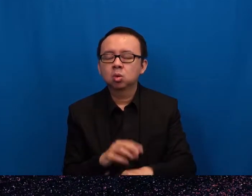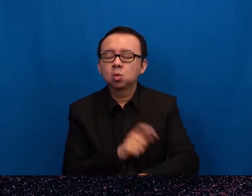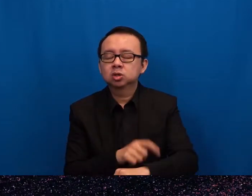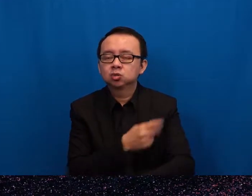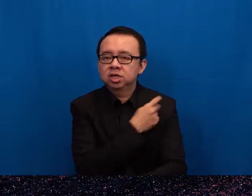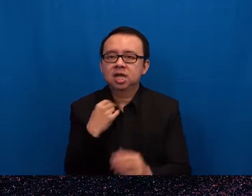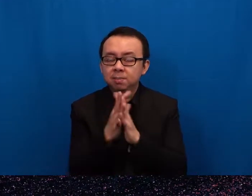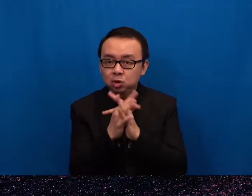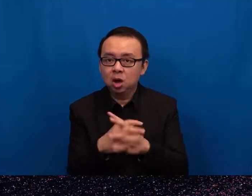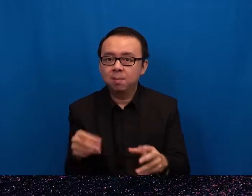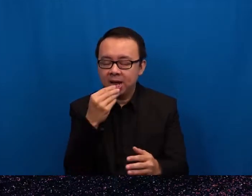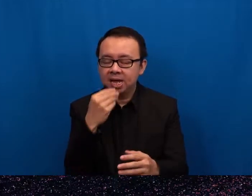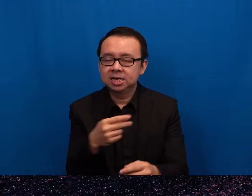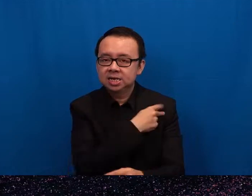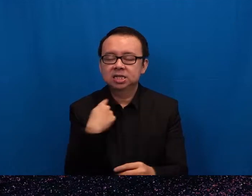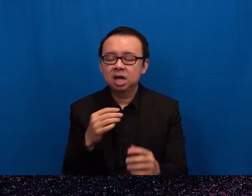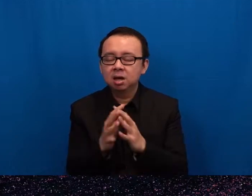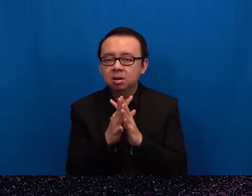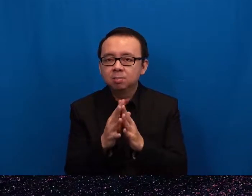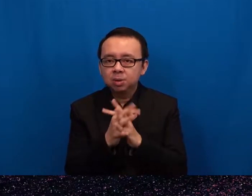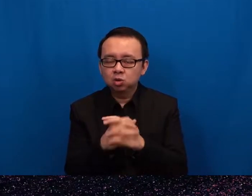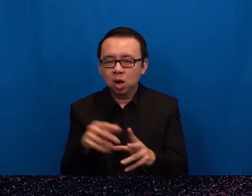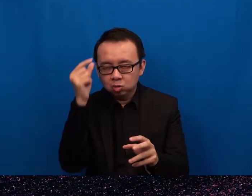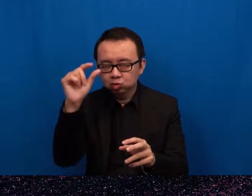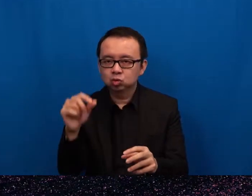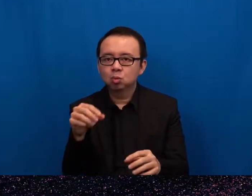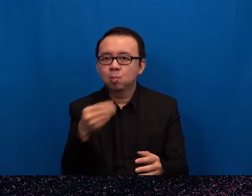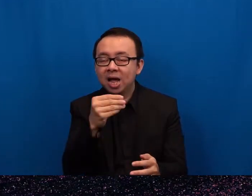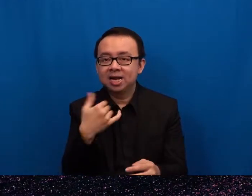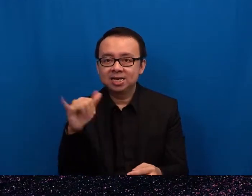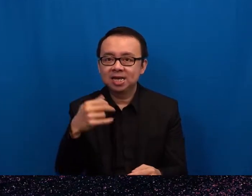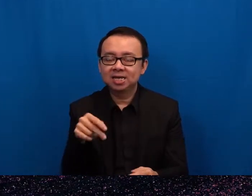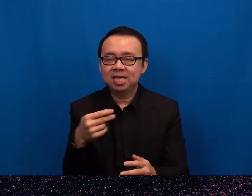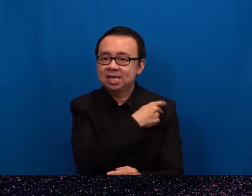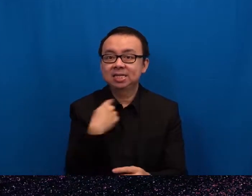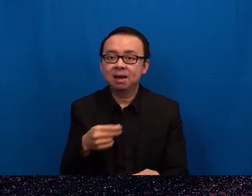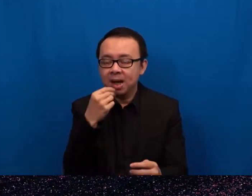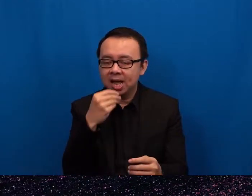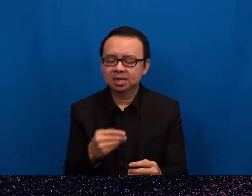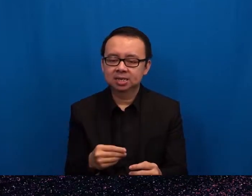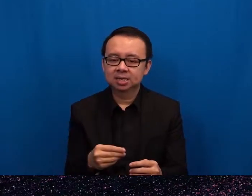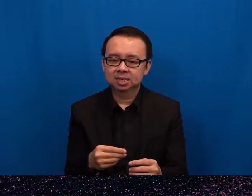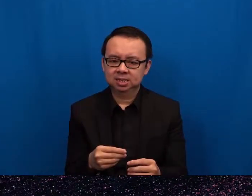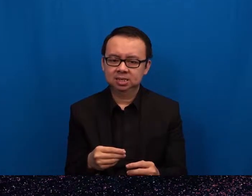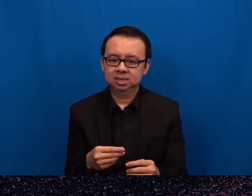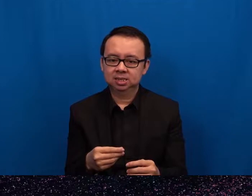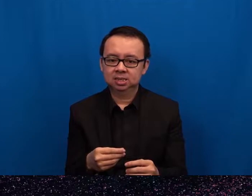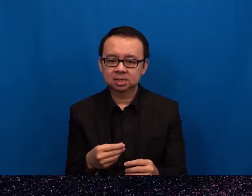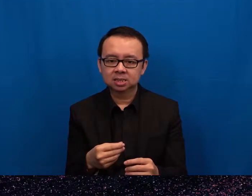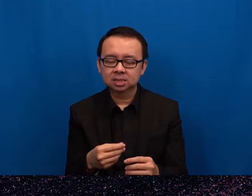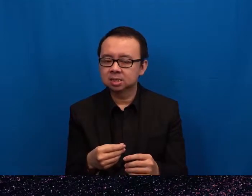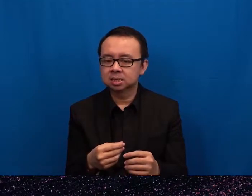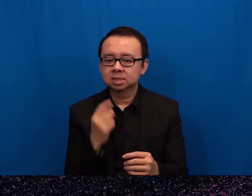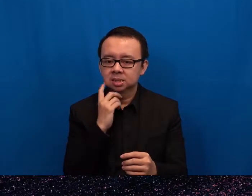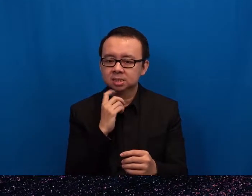itu. Olahraga. Tapi kalau kita mau roh kita menyala-nyala, yang mempengaruhi seluruh kehidupan kita berjalan dalam rancangan Allah, then eat,